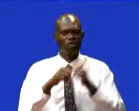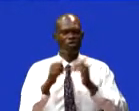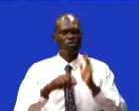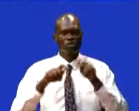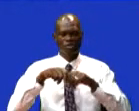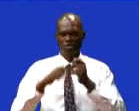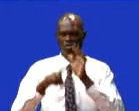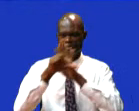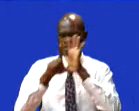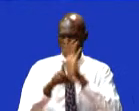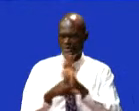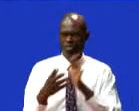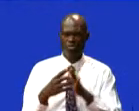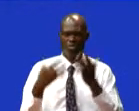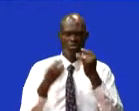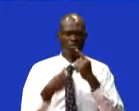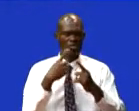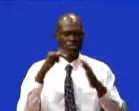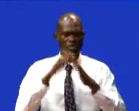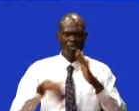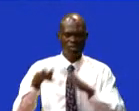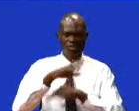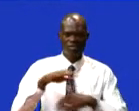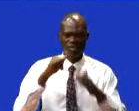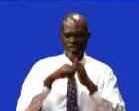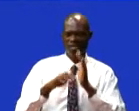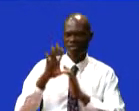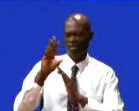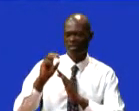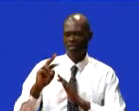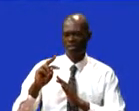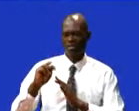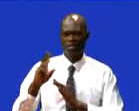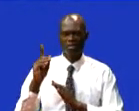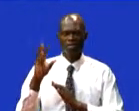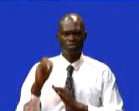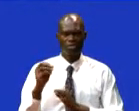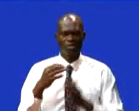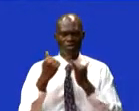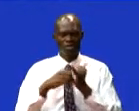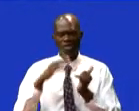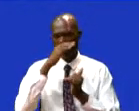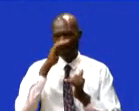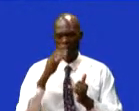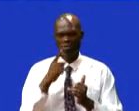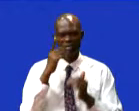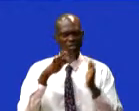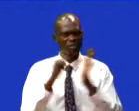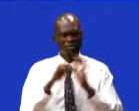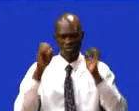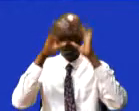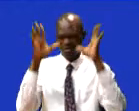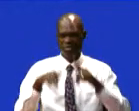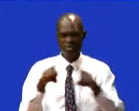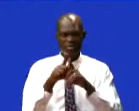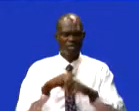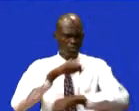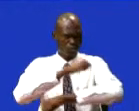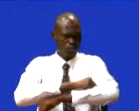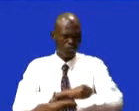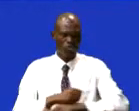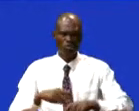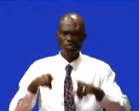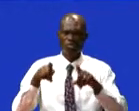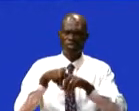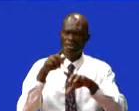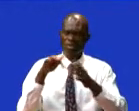ma pacho ka. Kolose e gwenge go eko mag Bondo e kaunti ma Siaya, Kalonzo odhier nono ni nyaka kuonde somo kata skunde bende